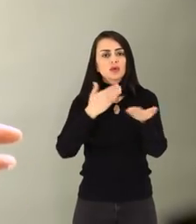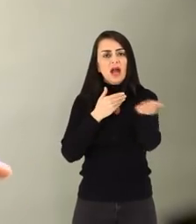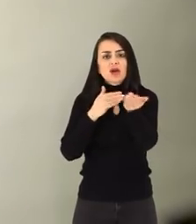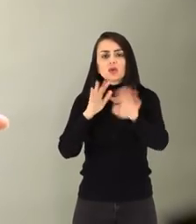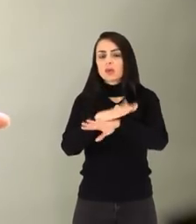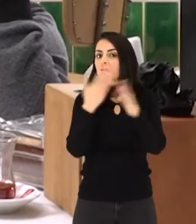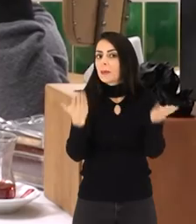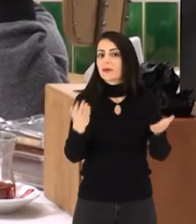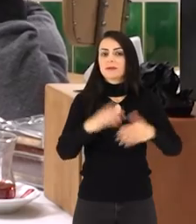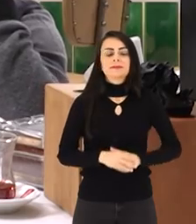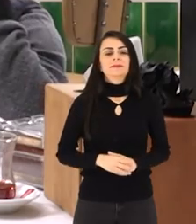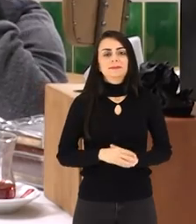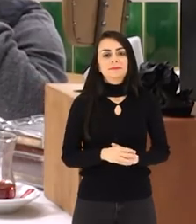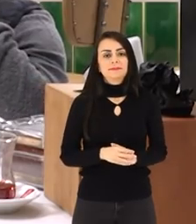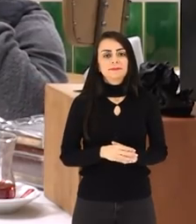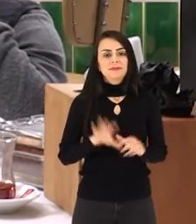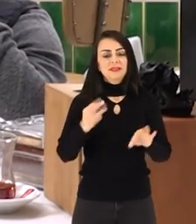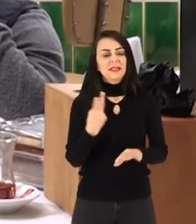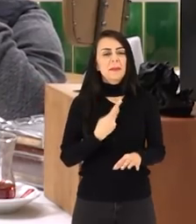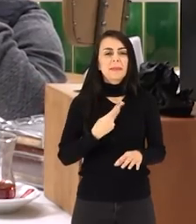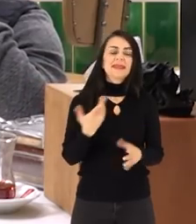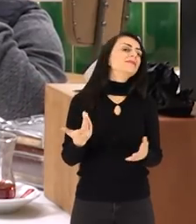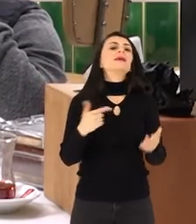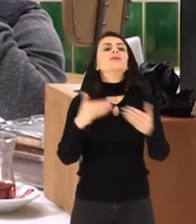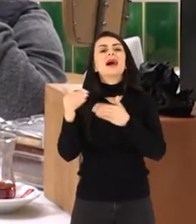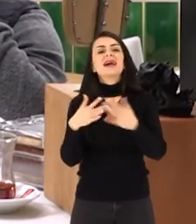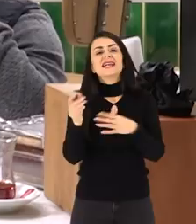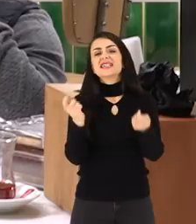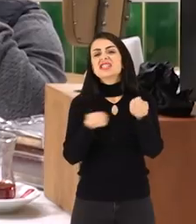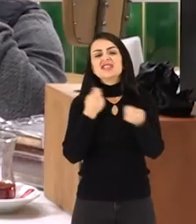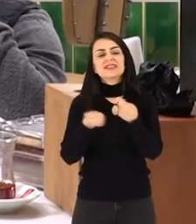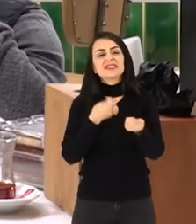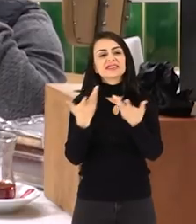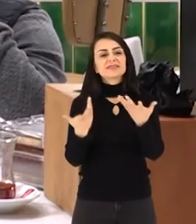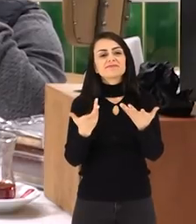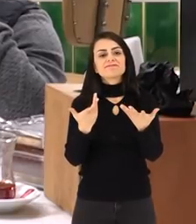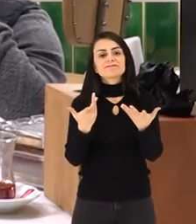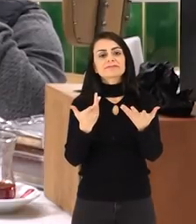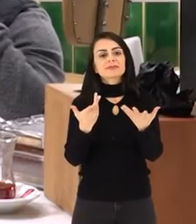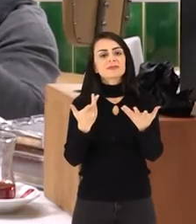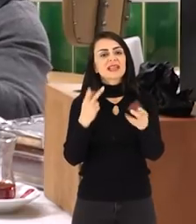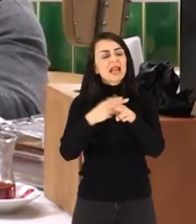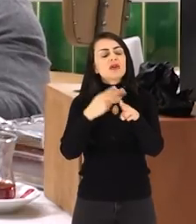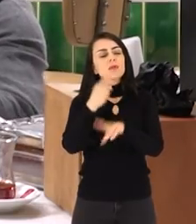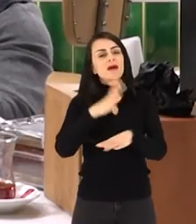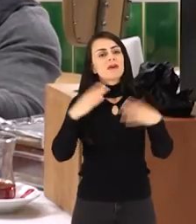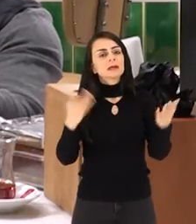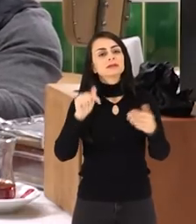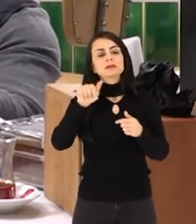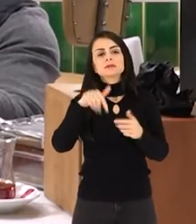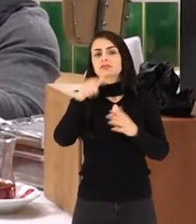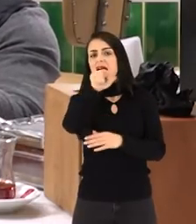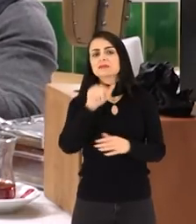de garsonluk yapmışlar yani. Evet. İşte benim de bayağı bir öyle iş şeyim var. Sonra bir dil